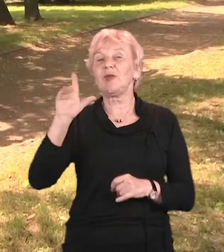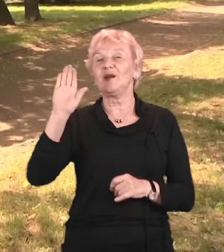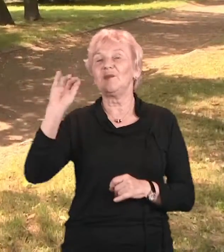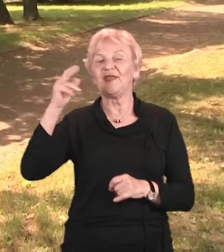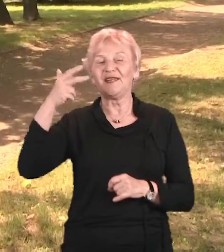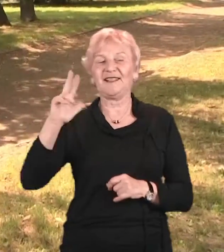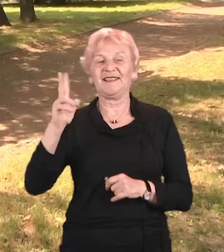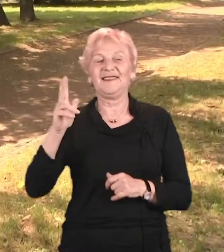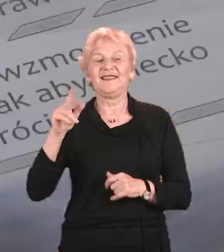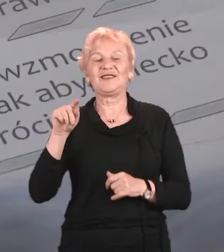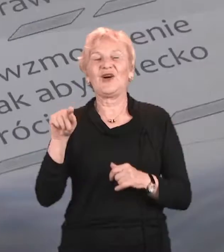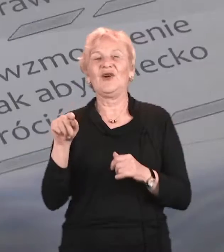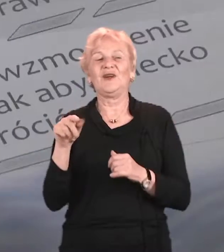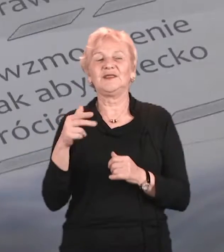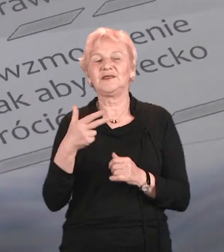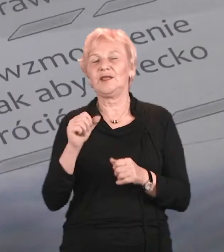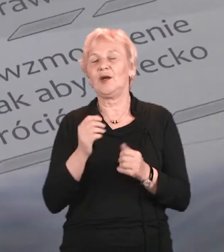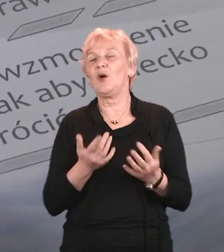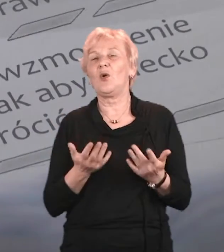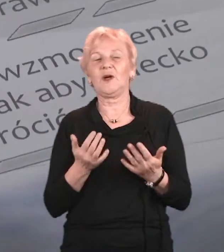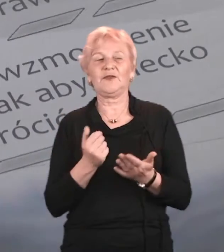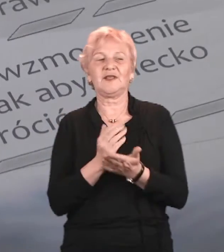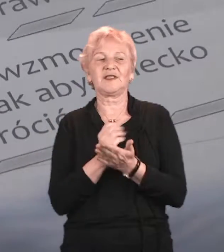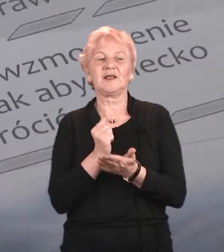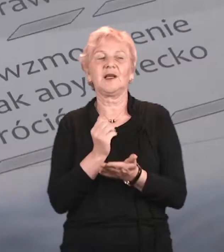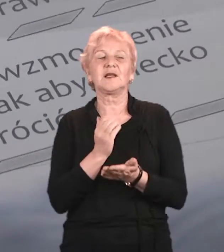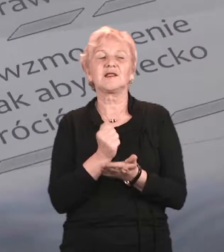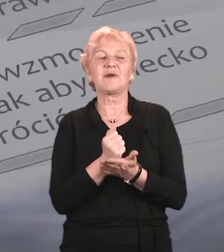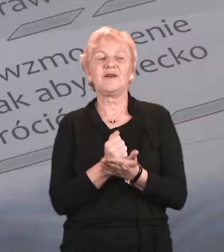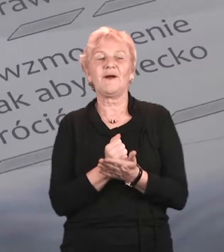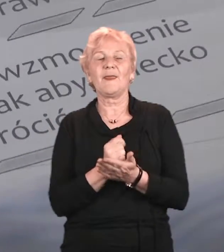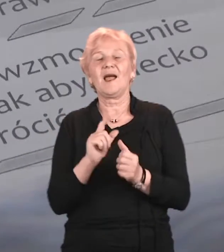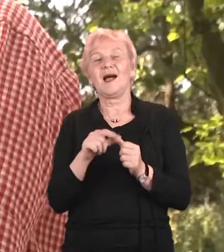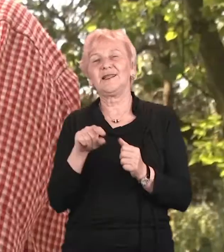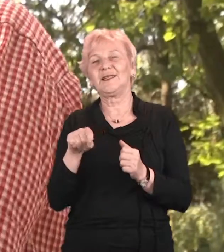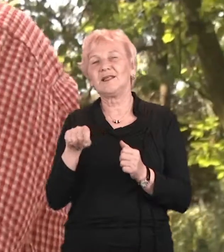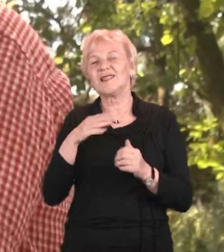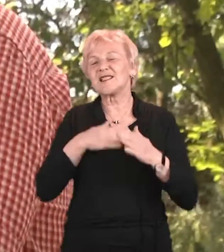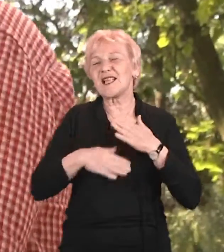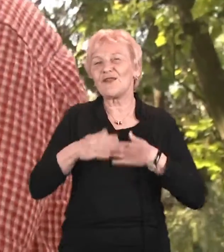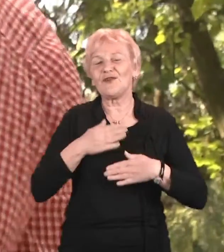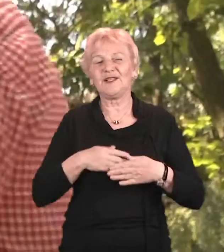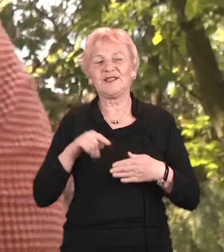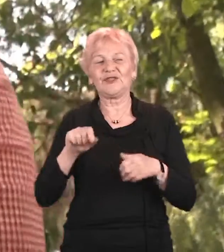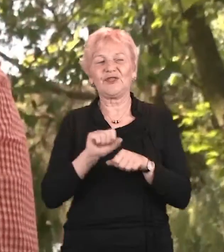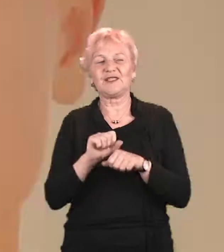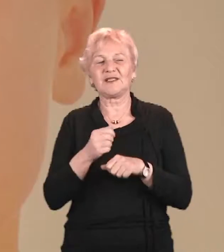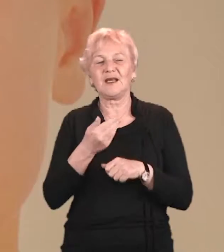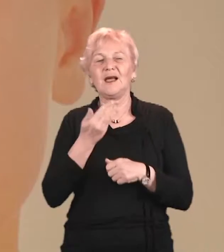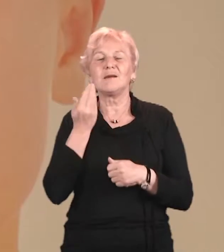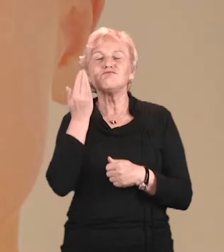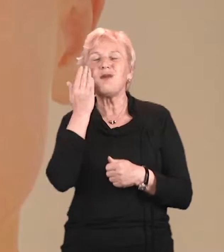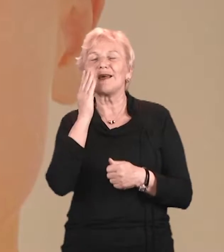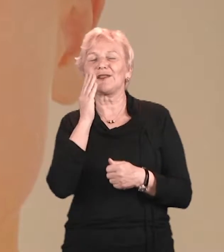to nie jest rzecz prosta i obawy, czy podołają w roli rodziców zastępczych, były na porządku dziennym, ale ogromna satysfakcja, jaką z tego